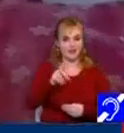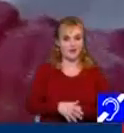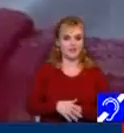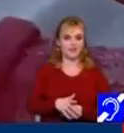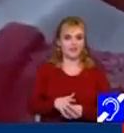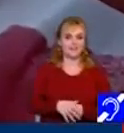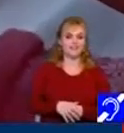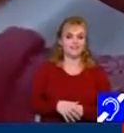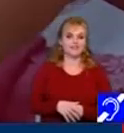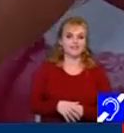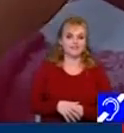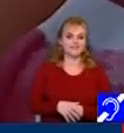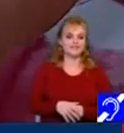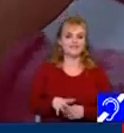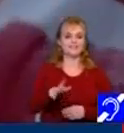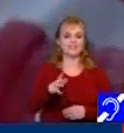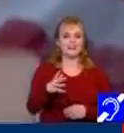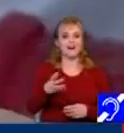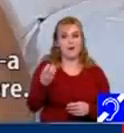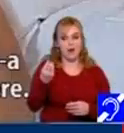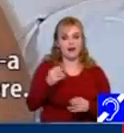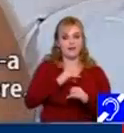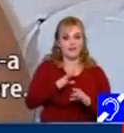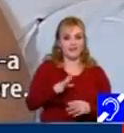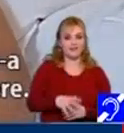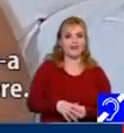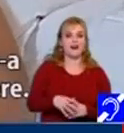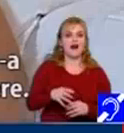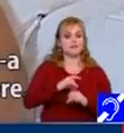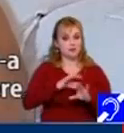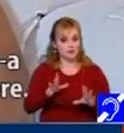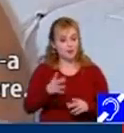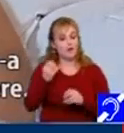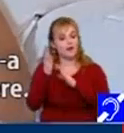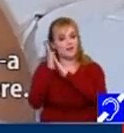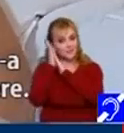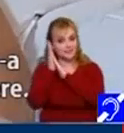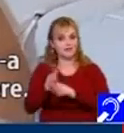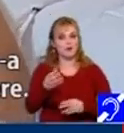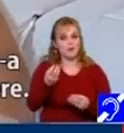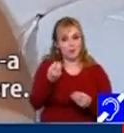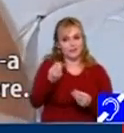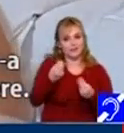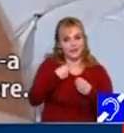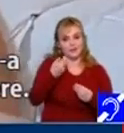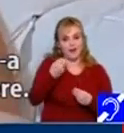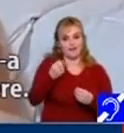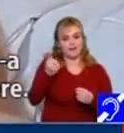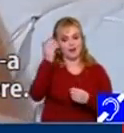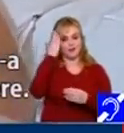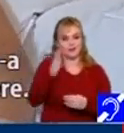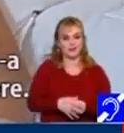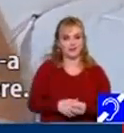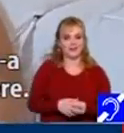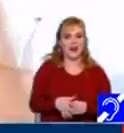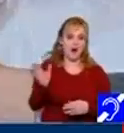că minunea Anisia i-a lăsat mai întâi să sărbătorească. Подпраздновали, поспали. Спасибо ребенку, дала поспать. И потом на